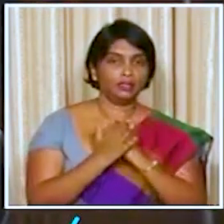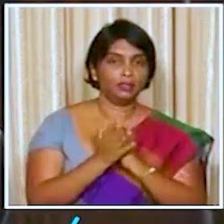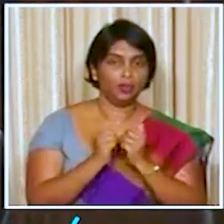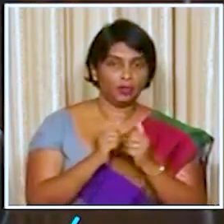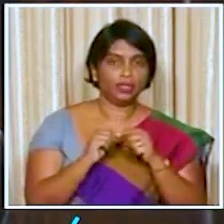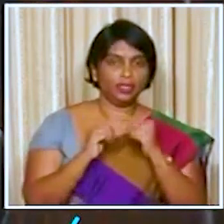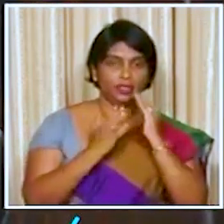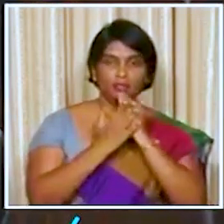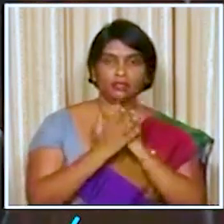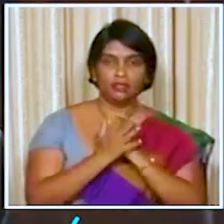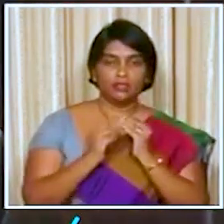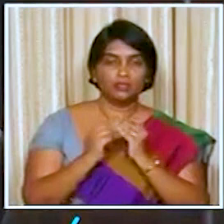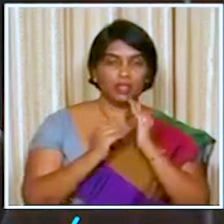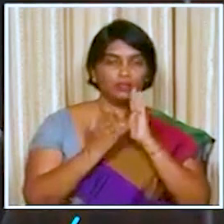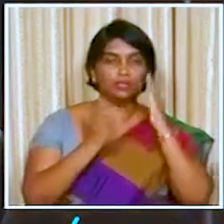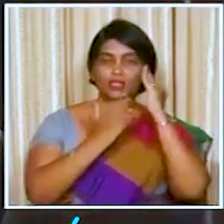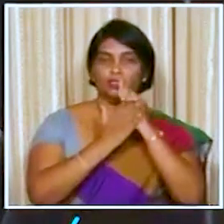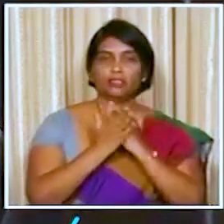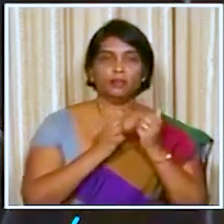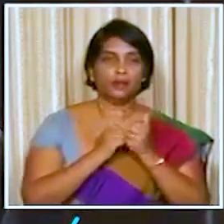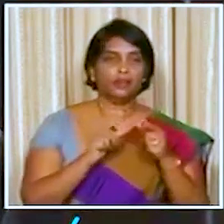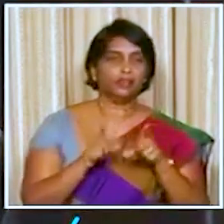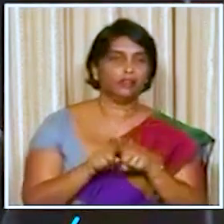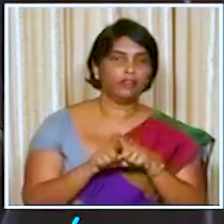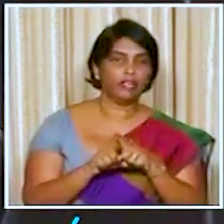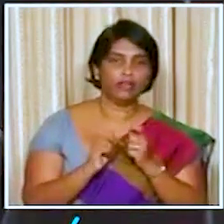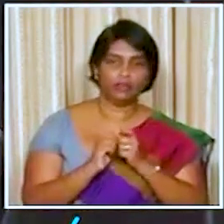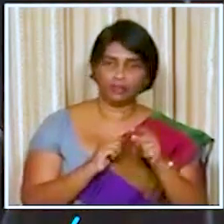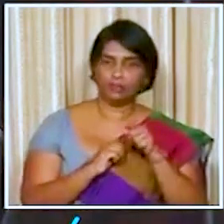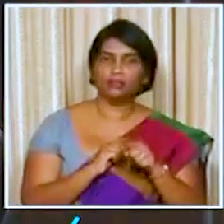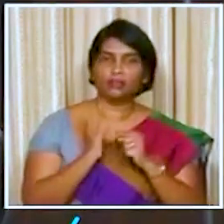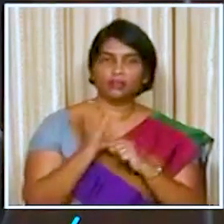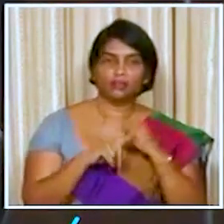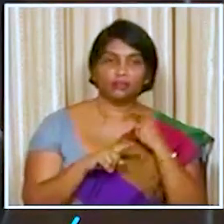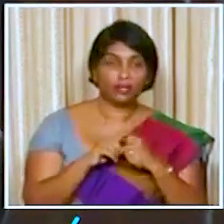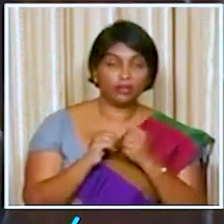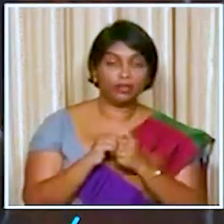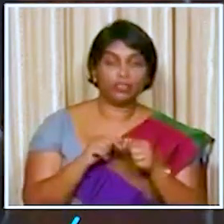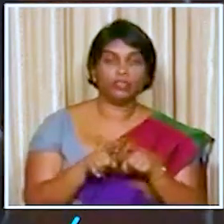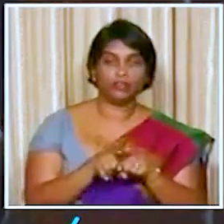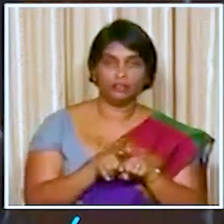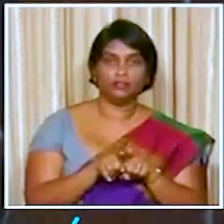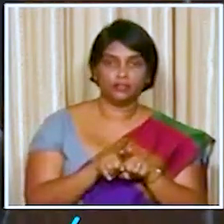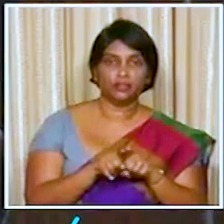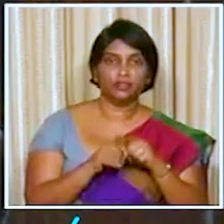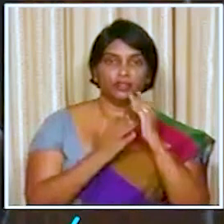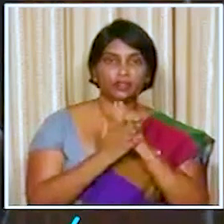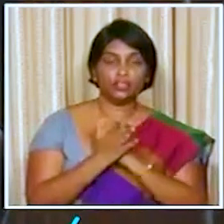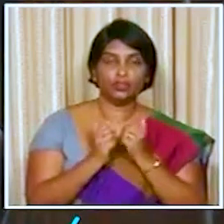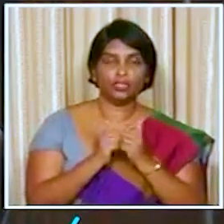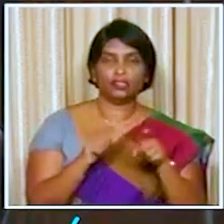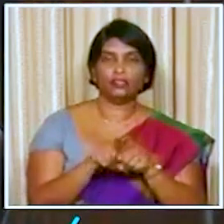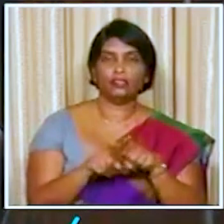ඔව් ඉන්ධන වලට ඔබතුමන්ලා විශාල බදු ප්‍රමාණයක් අය කරනවා. ඒ බදු වලටත් ඇතුළුව තවත් අතුල